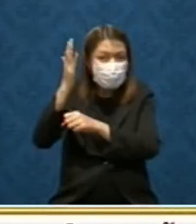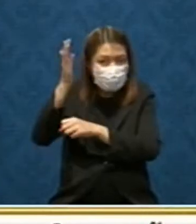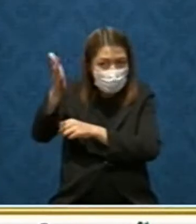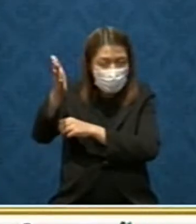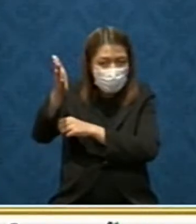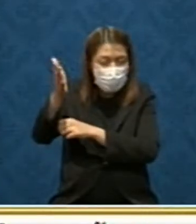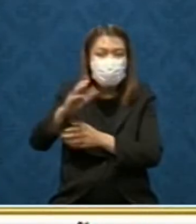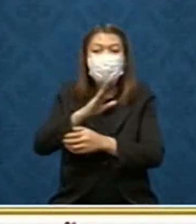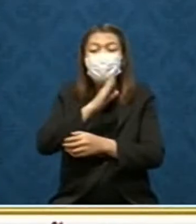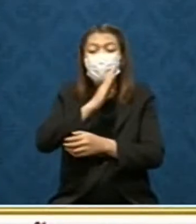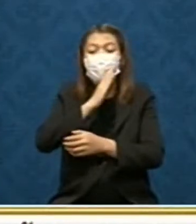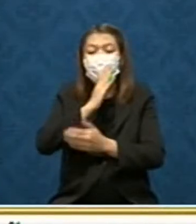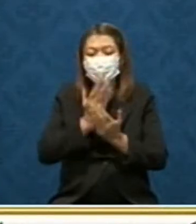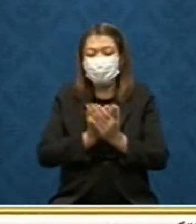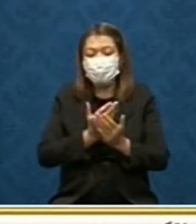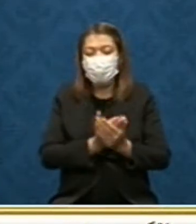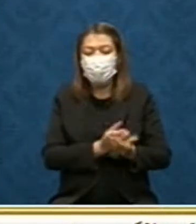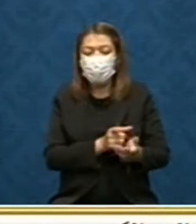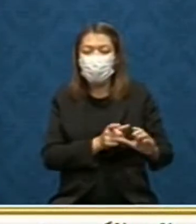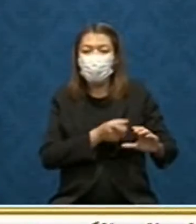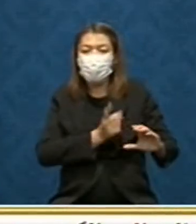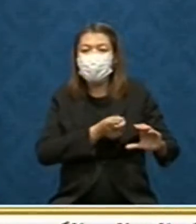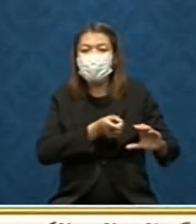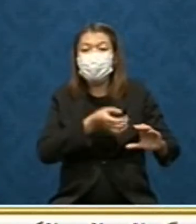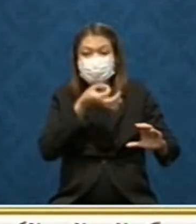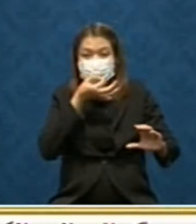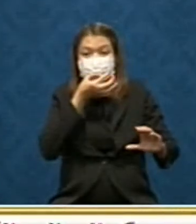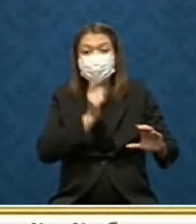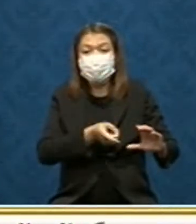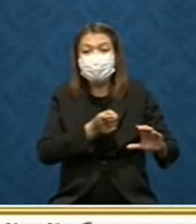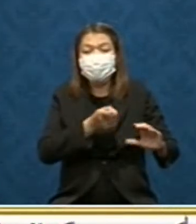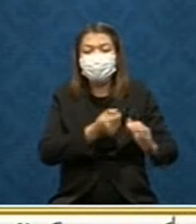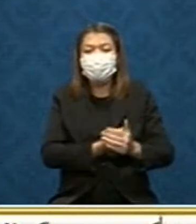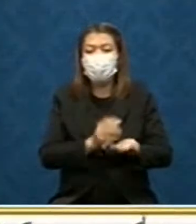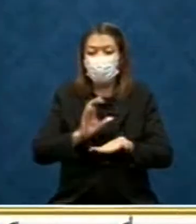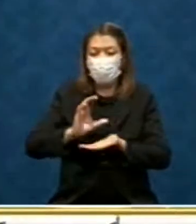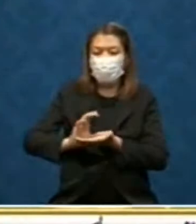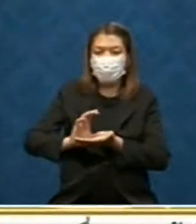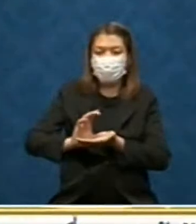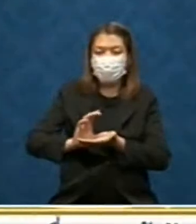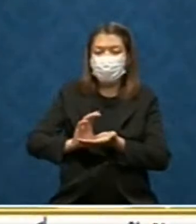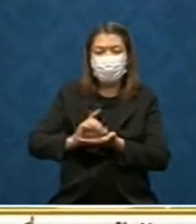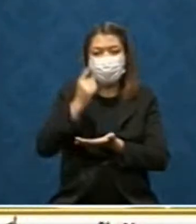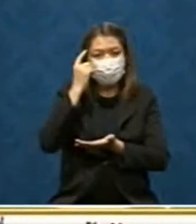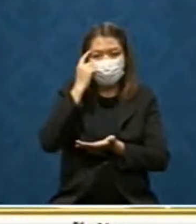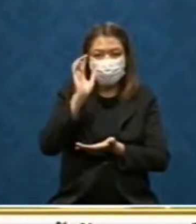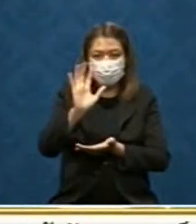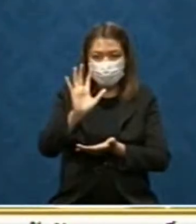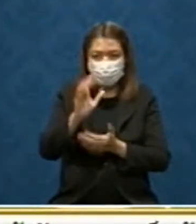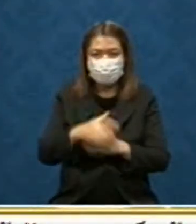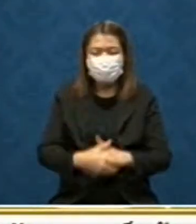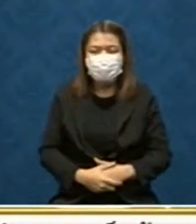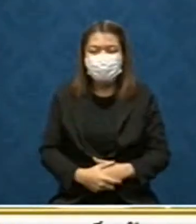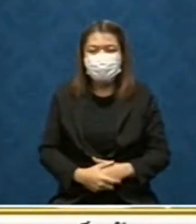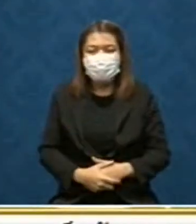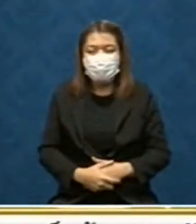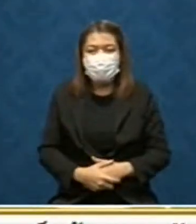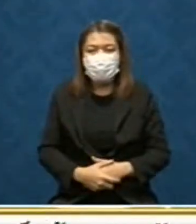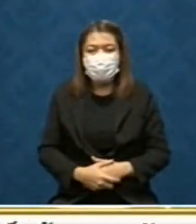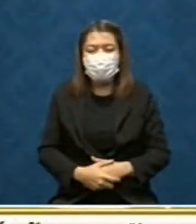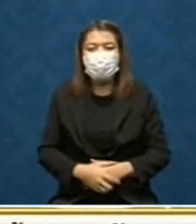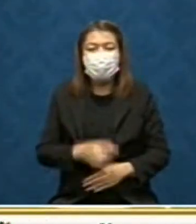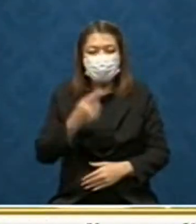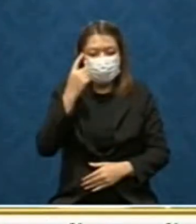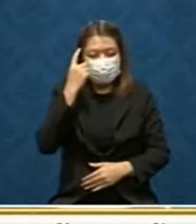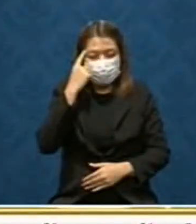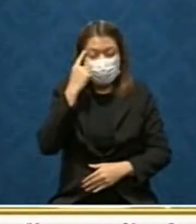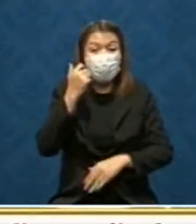ามาเงินเราจะมีเท่านี้ อาชีพเทานี้ งบประมาจะเป็นอยนี้เราไม่คิดเราเข้มาเราตค